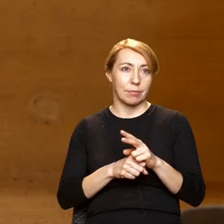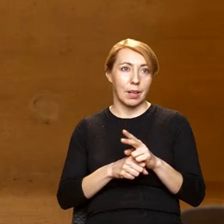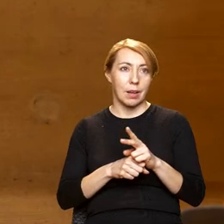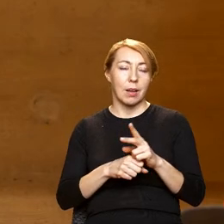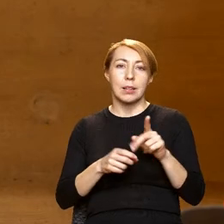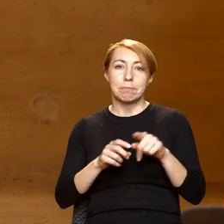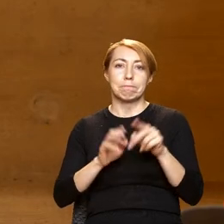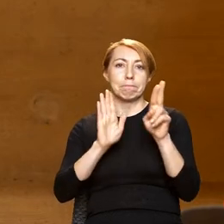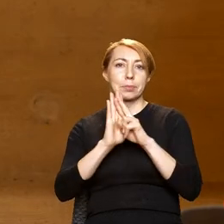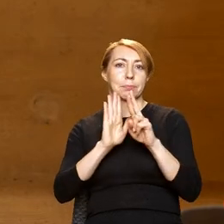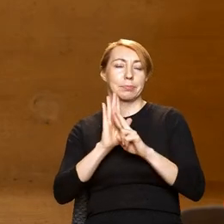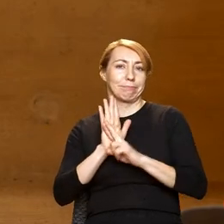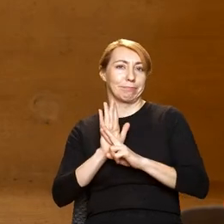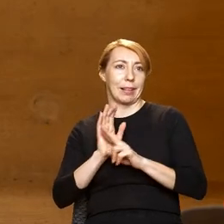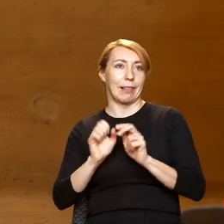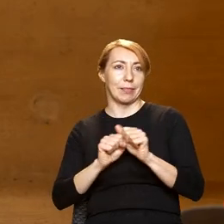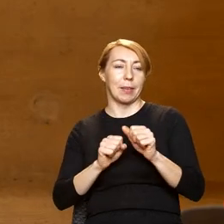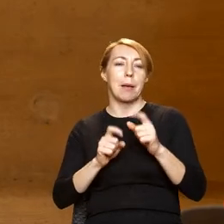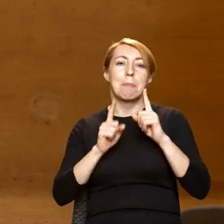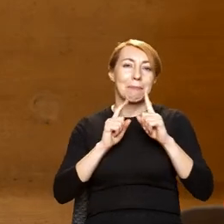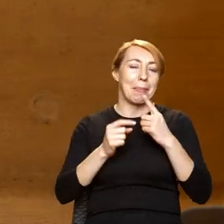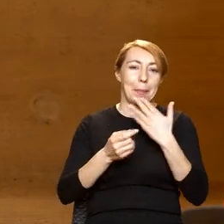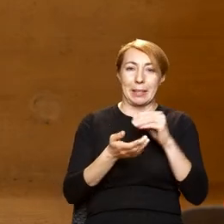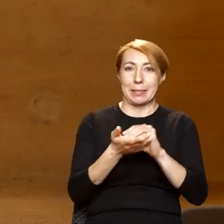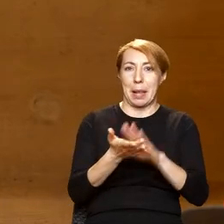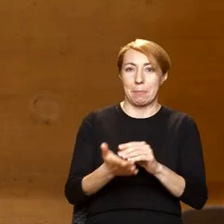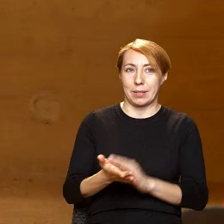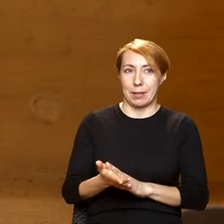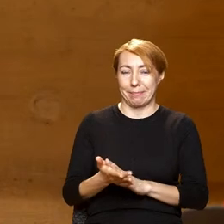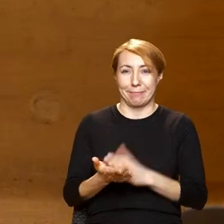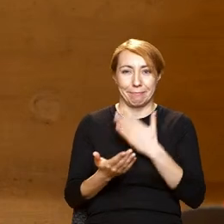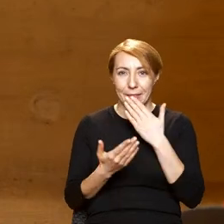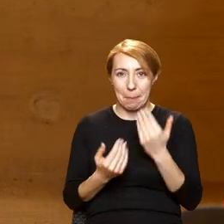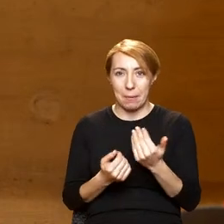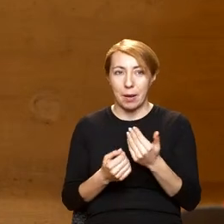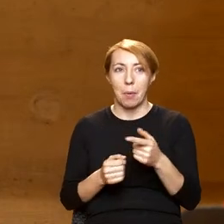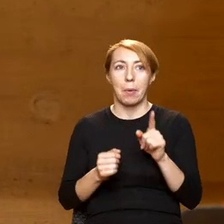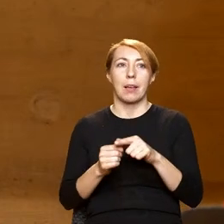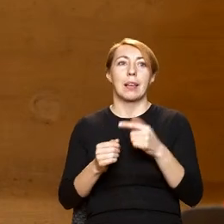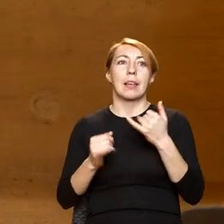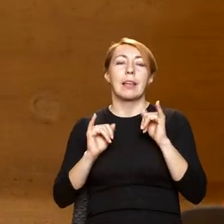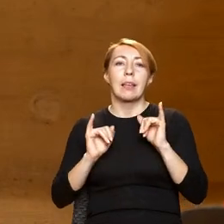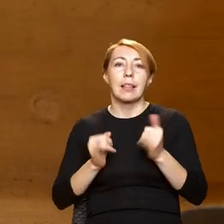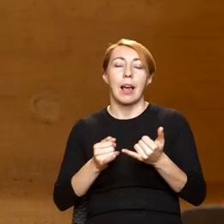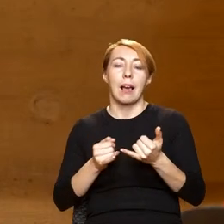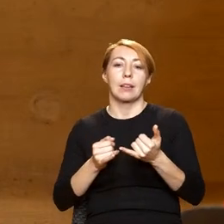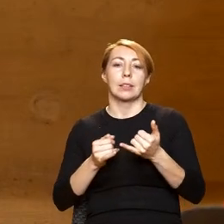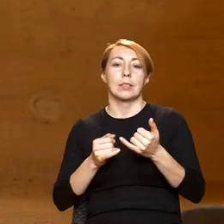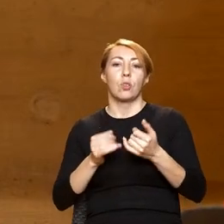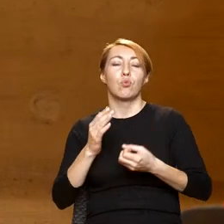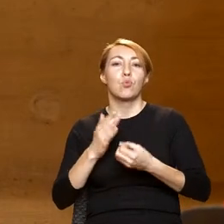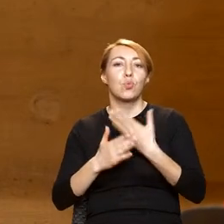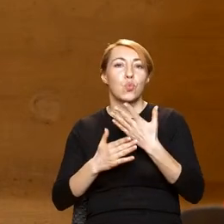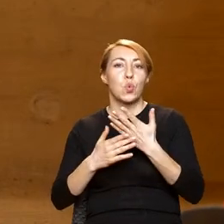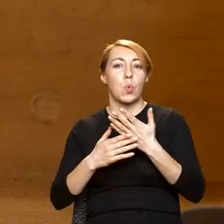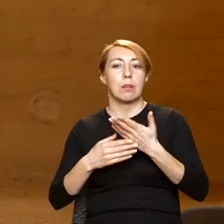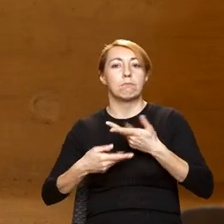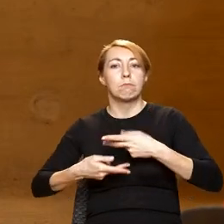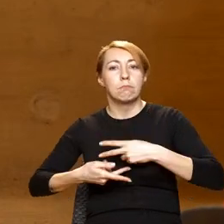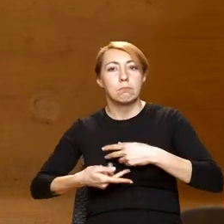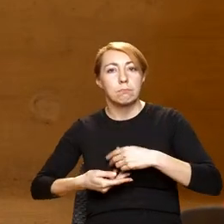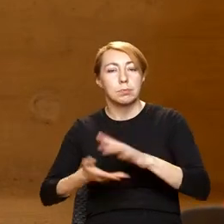pewne zasady, fakt, że nie spisane, bo instrukcja wydawania źródeł Ichnatowicza, już nieżyjącego